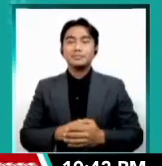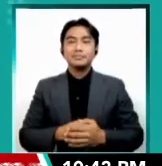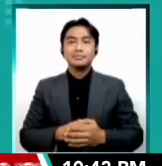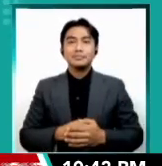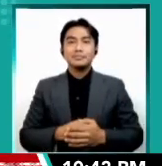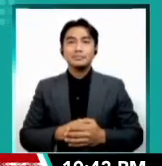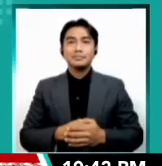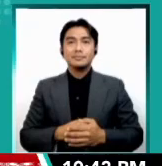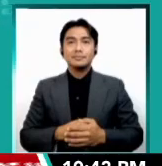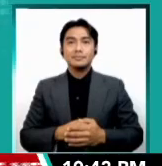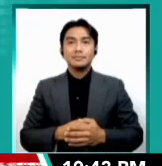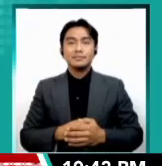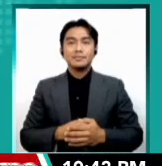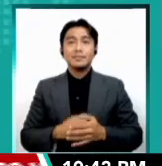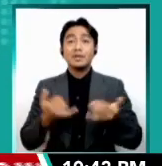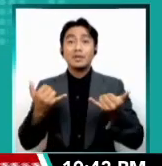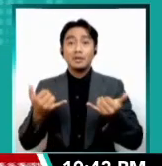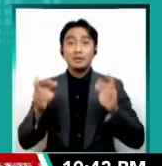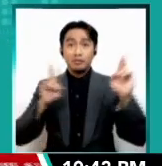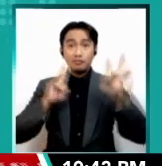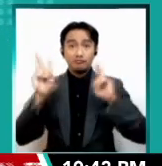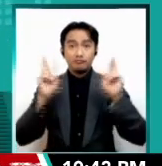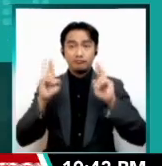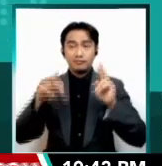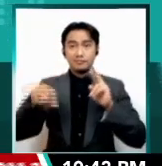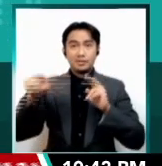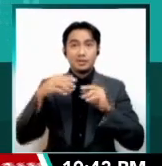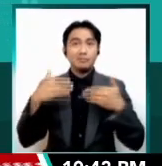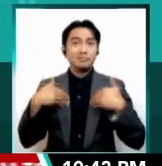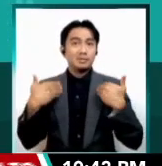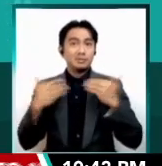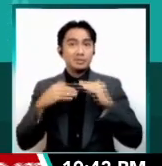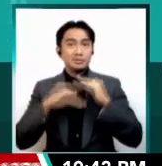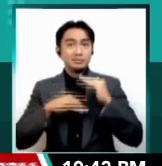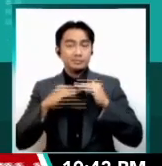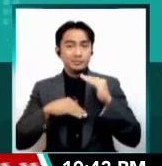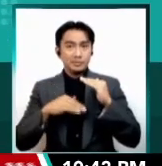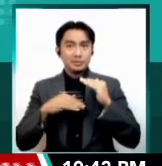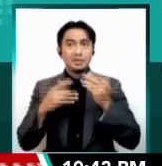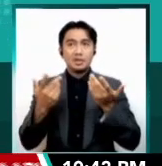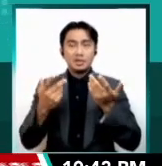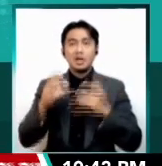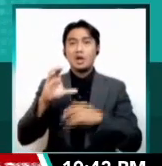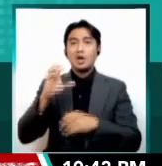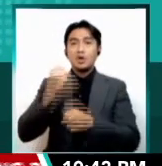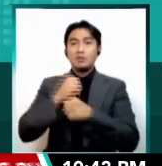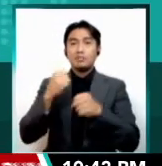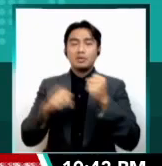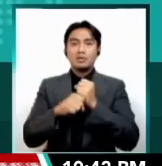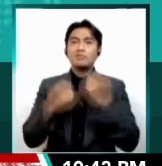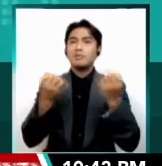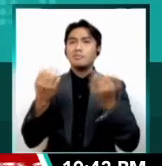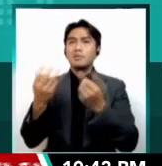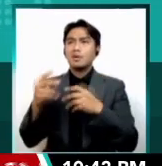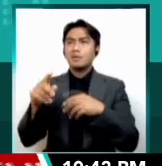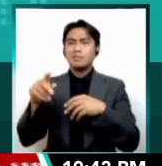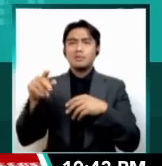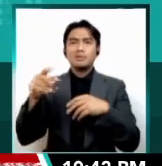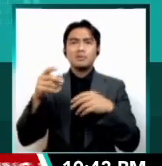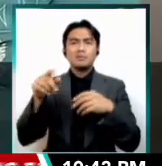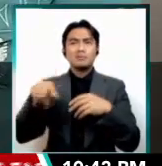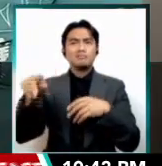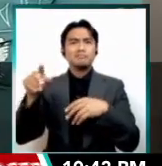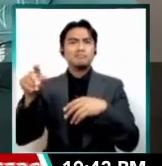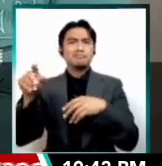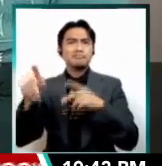Umarangkada na rin ang bakunahan sa mga menor de edad na may comorbidity sa Cotabato. Sa dami ng gustong magpabakuna, kahit yung mga wala